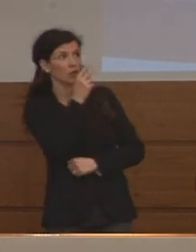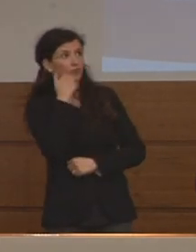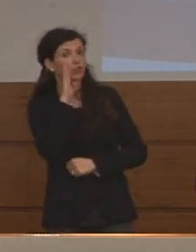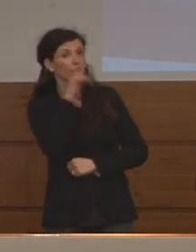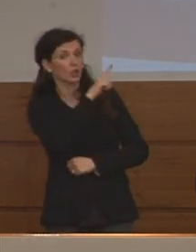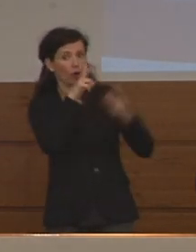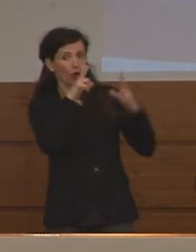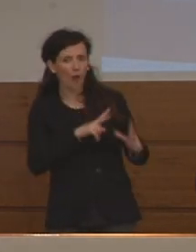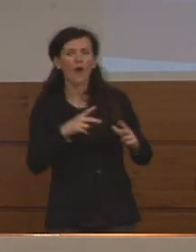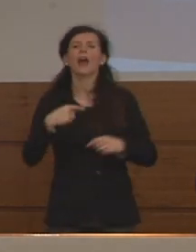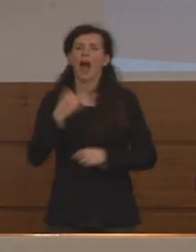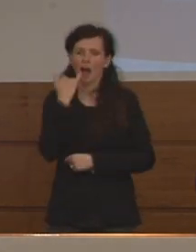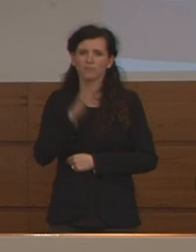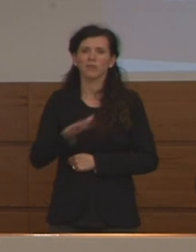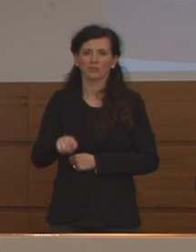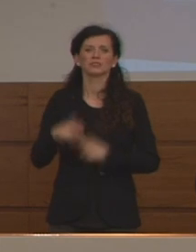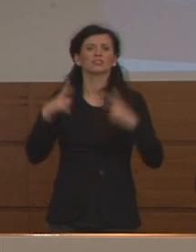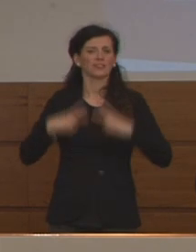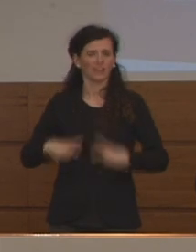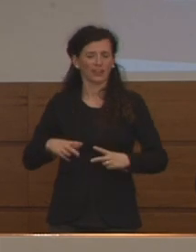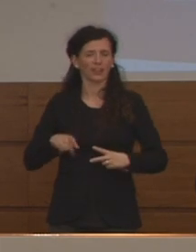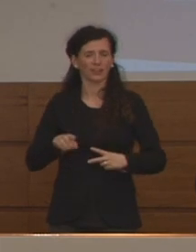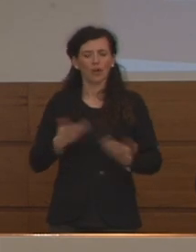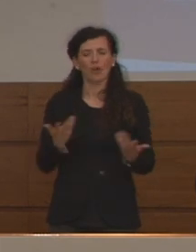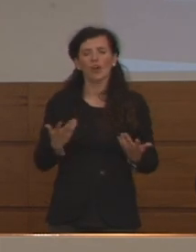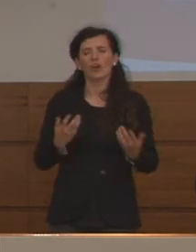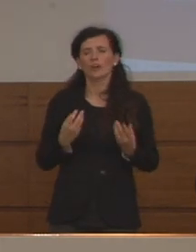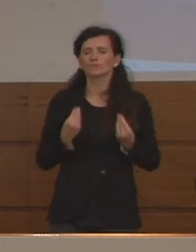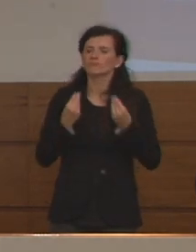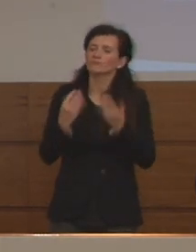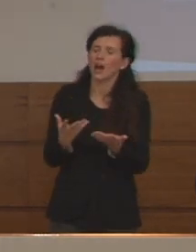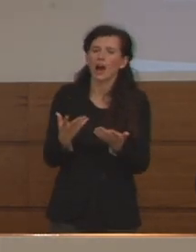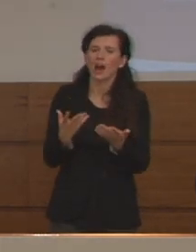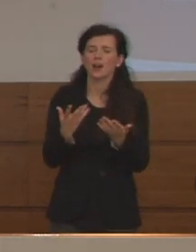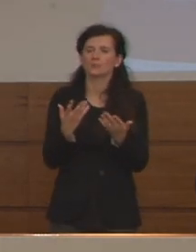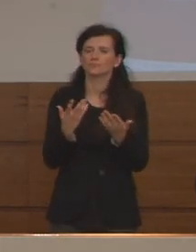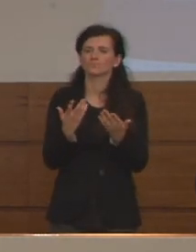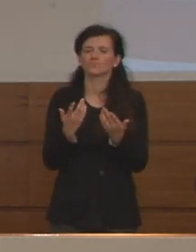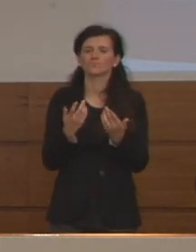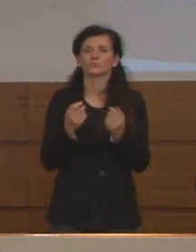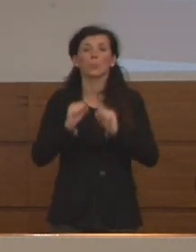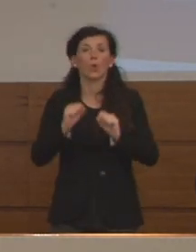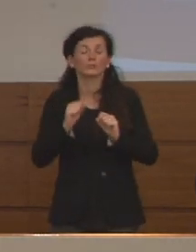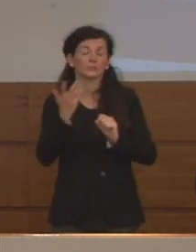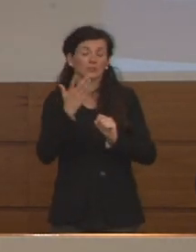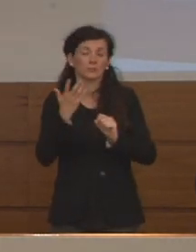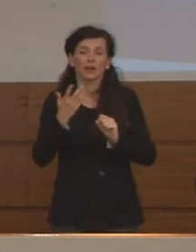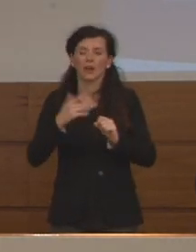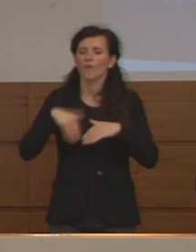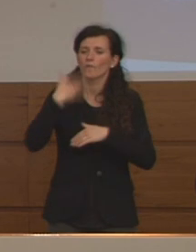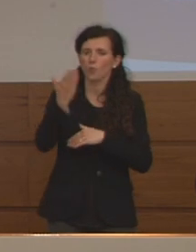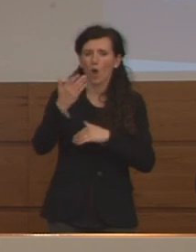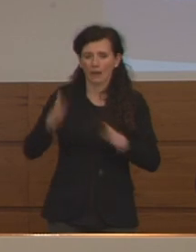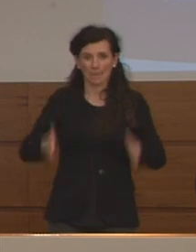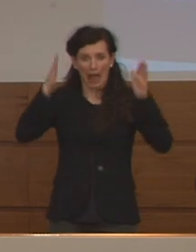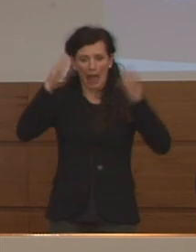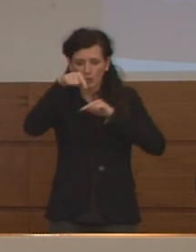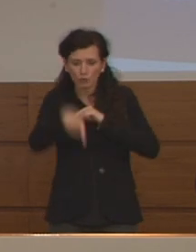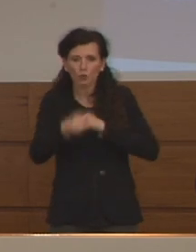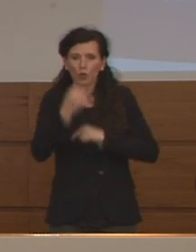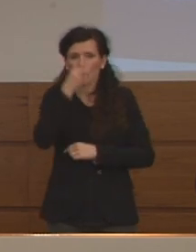ad operare delle opportunità è possibile nel senso che cortili e terrazzi ci sono è